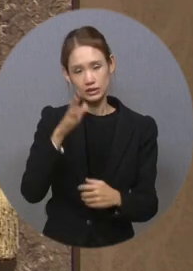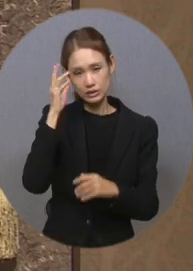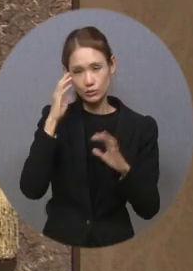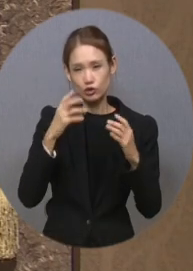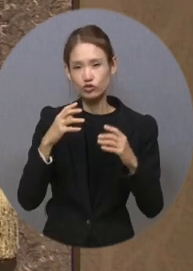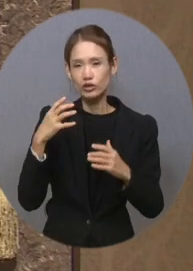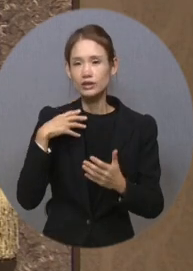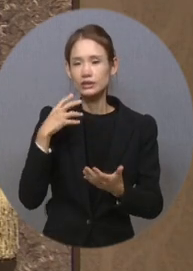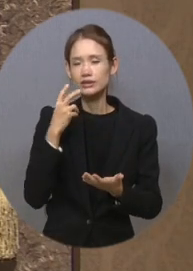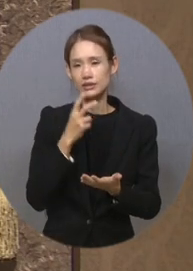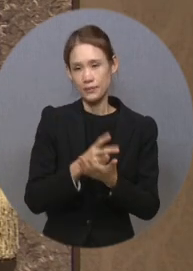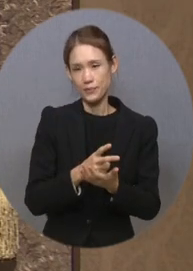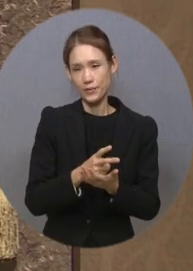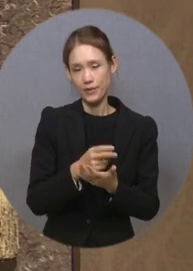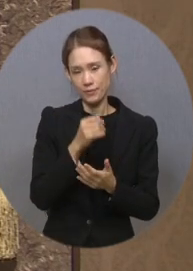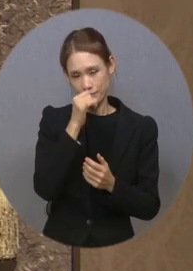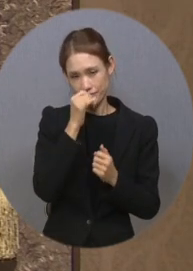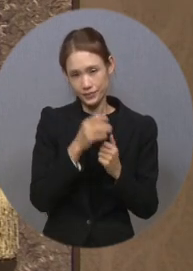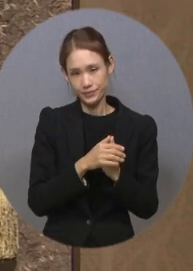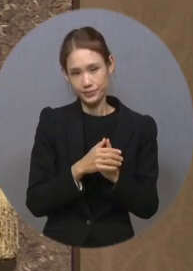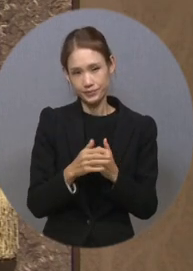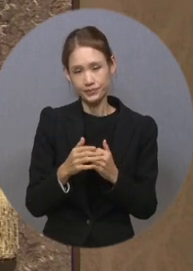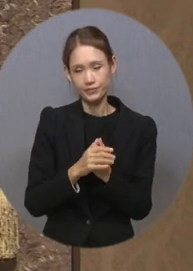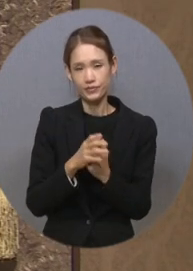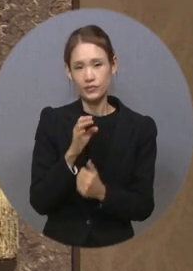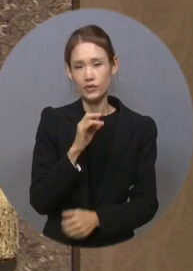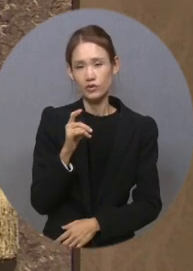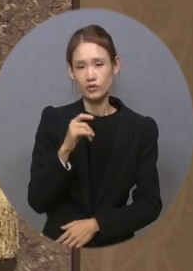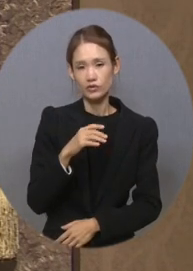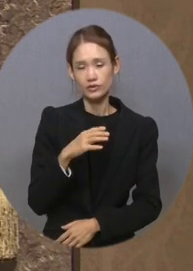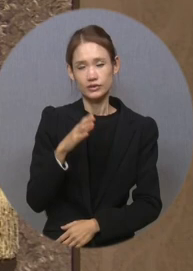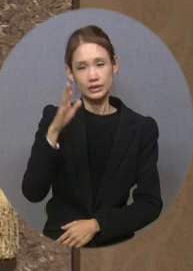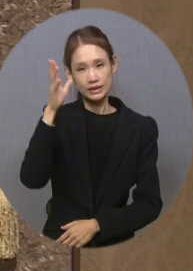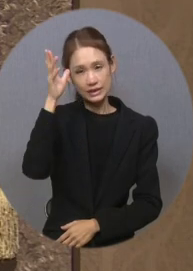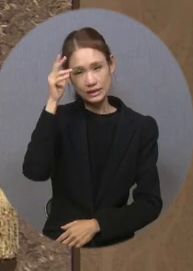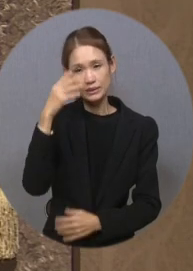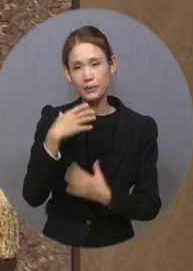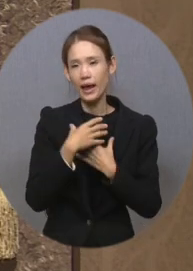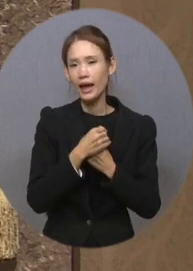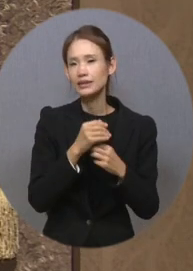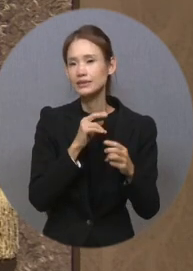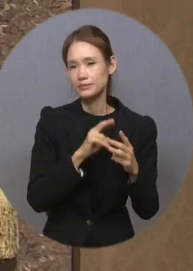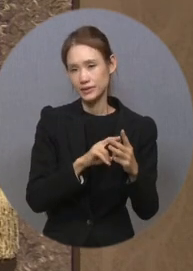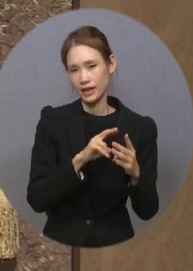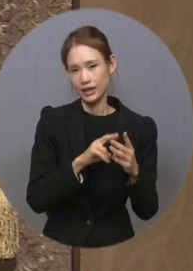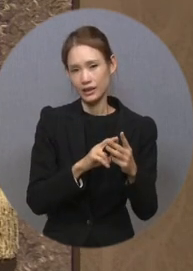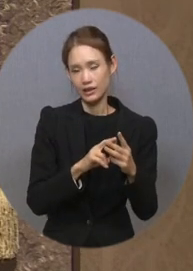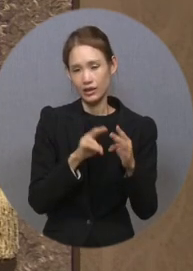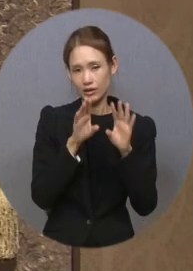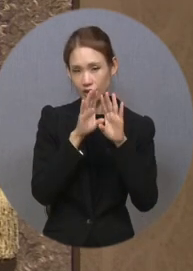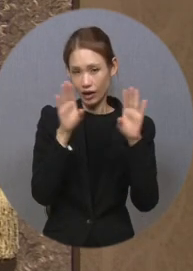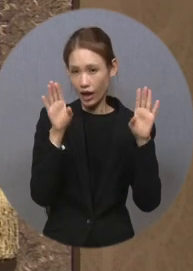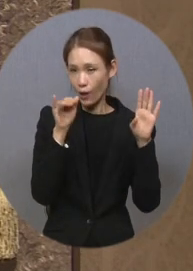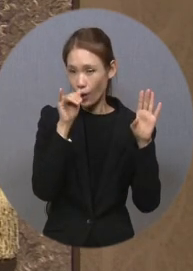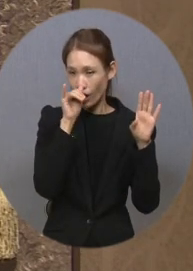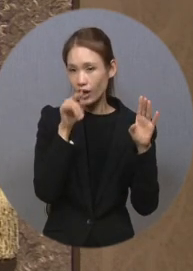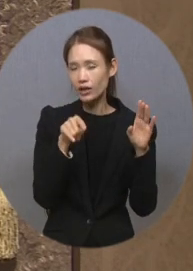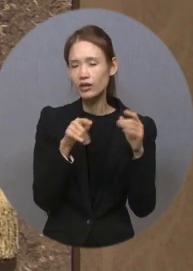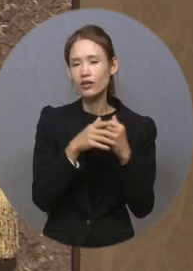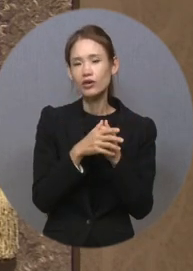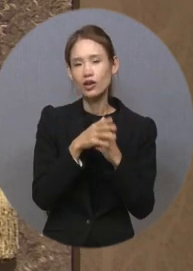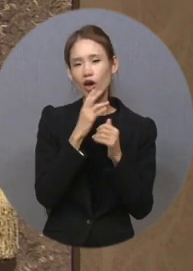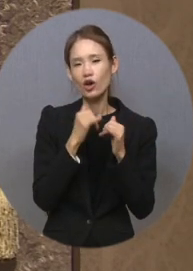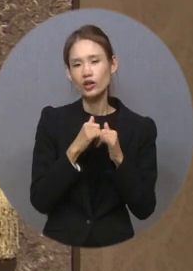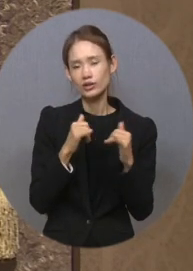책임제가 돼 있습니다. 그렇죠. 그래 우리 여수에도 치매 안심센터 네. 일찍이 개관을 해서 우리